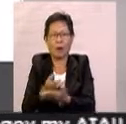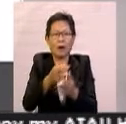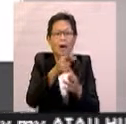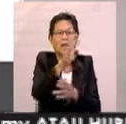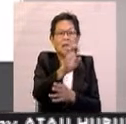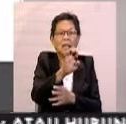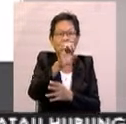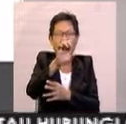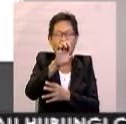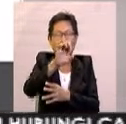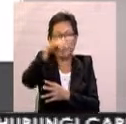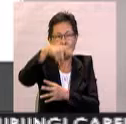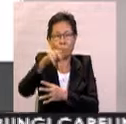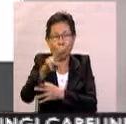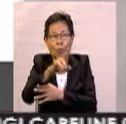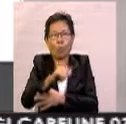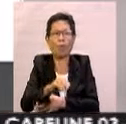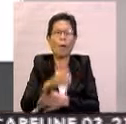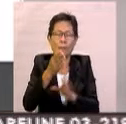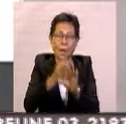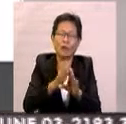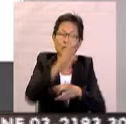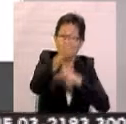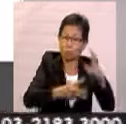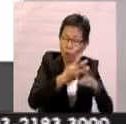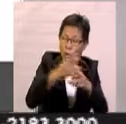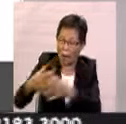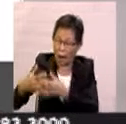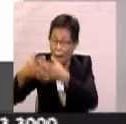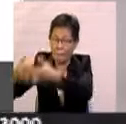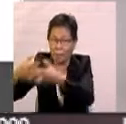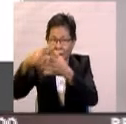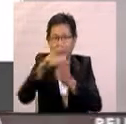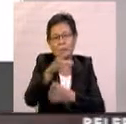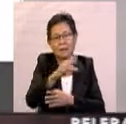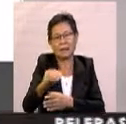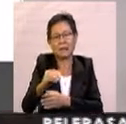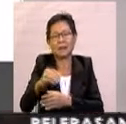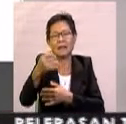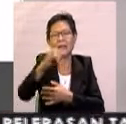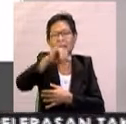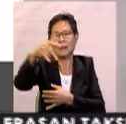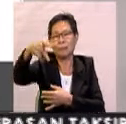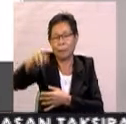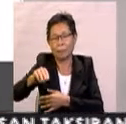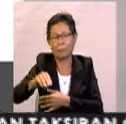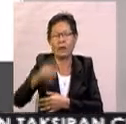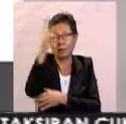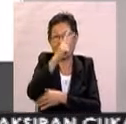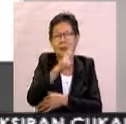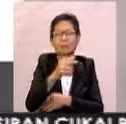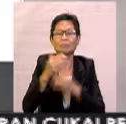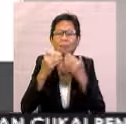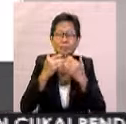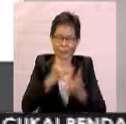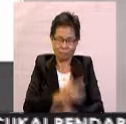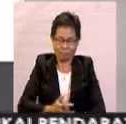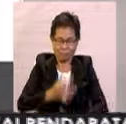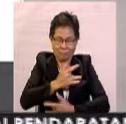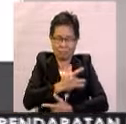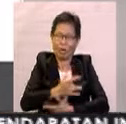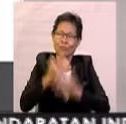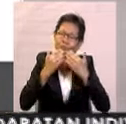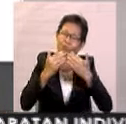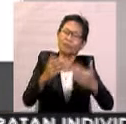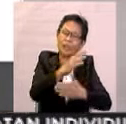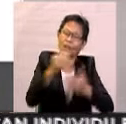Perancang Ekonomi, Bank Dunia Washington, Kementerian Kewangan dan Jabatan Perdana Menteri. Dalam pada itu, kerajaan merakamkan penghargaan tinggi dan